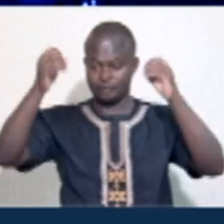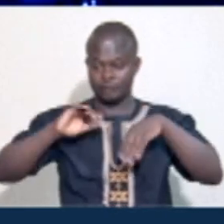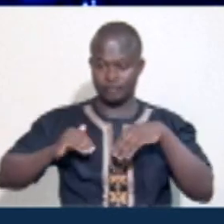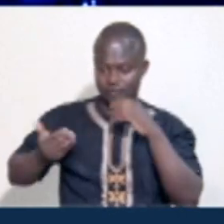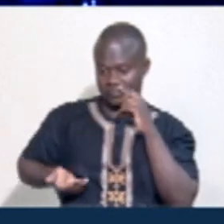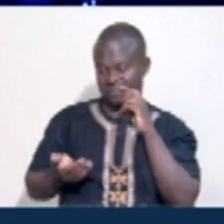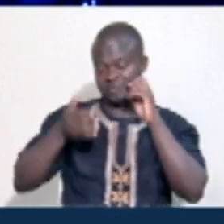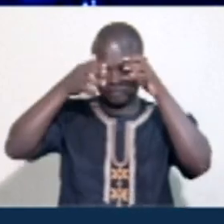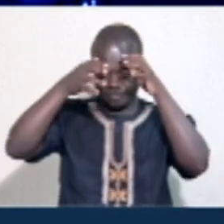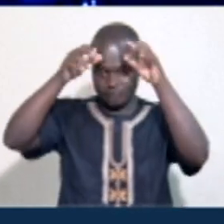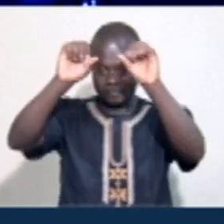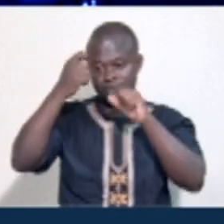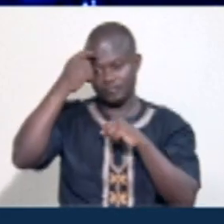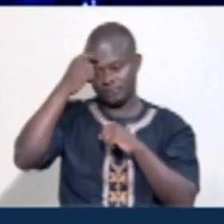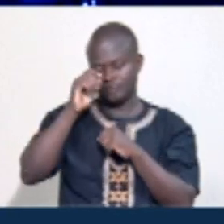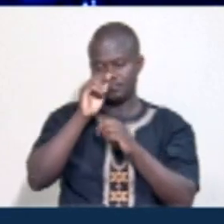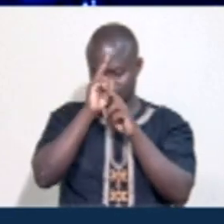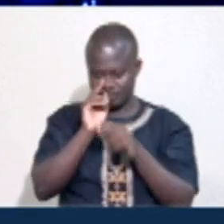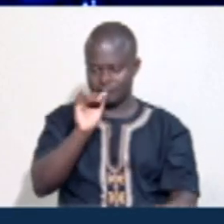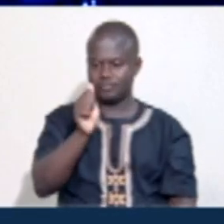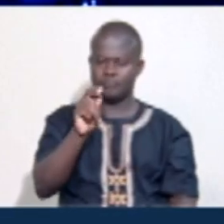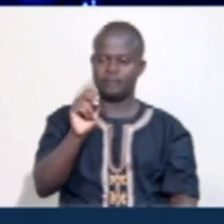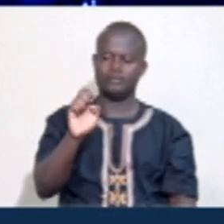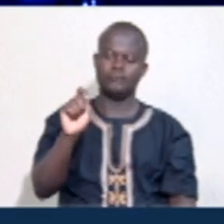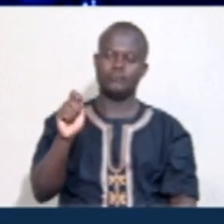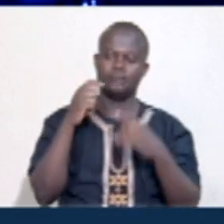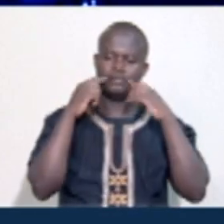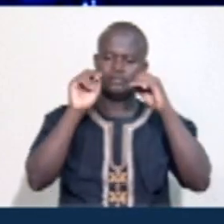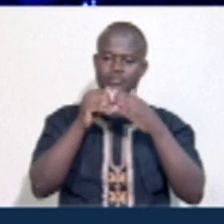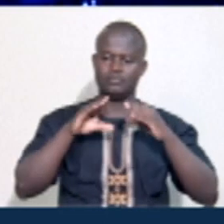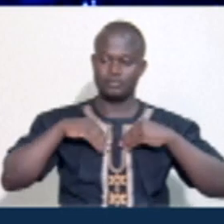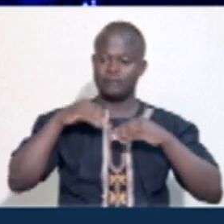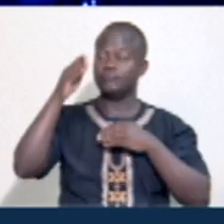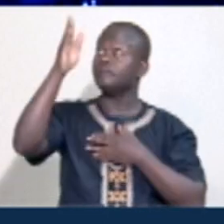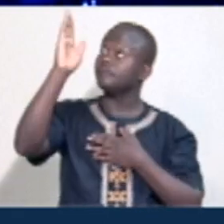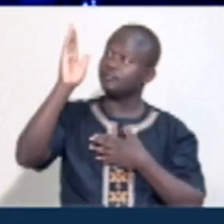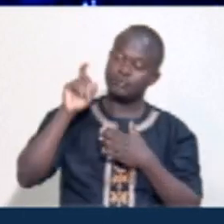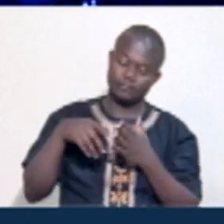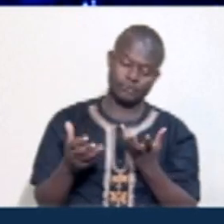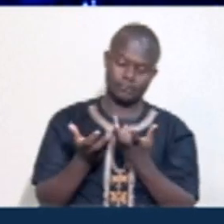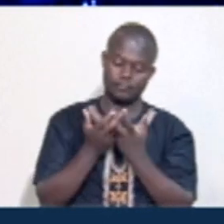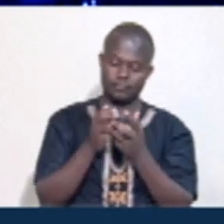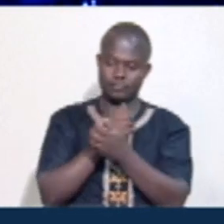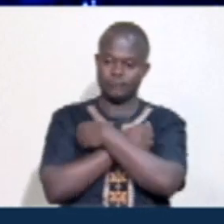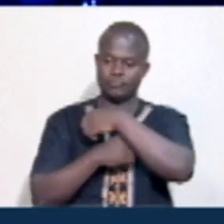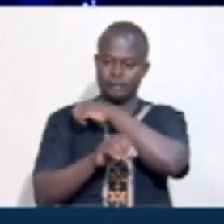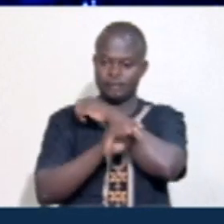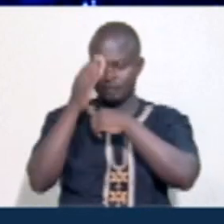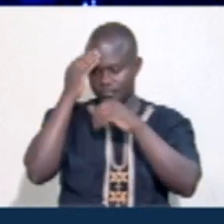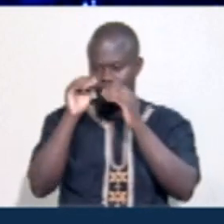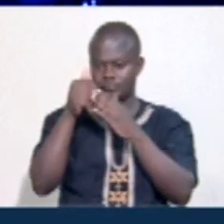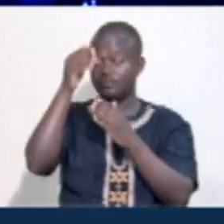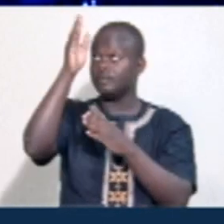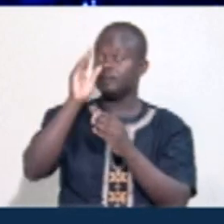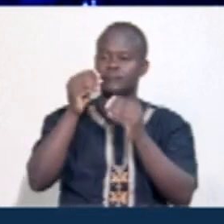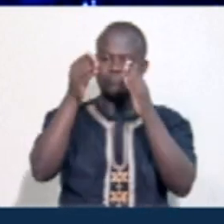Madamu wa Perezida wa Repubulika Jeannette Kagame avuga ko kwemerera Imana bikwiye kujyana no gukunda igihugu kuko Imana yahaye